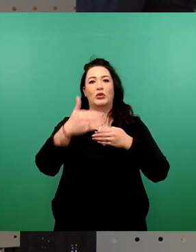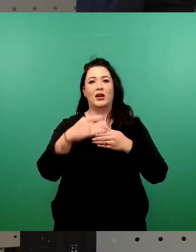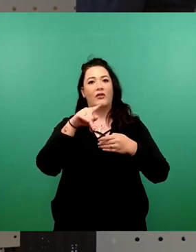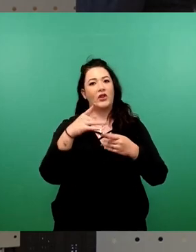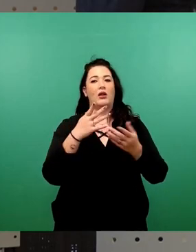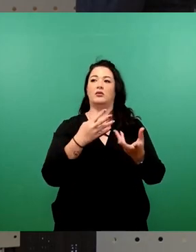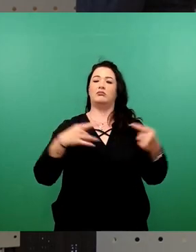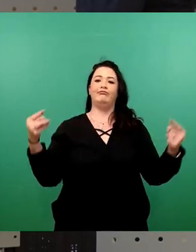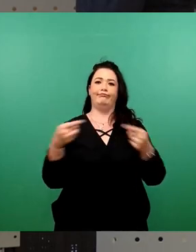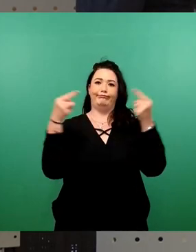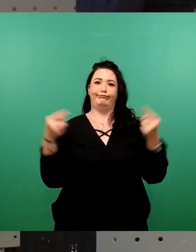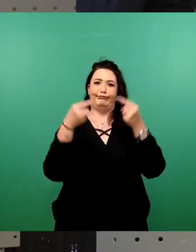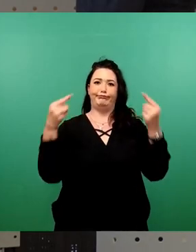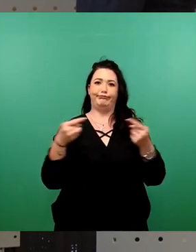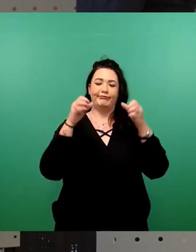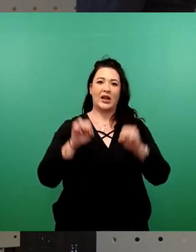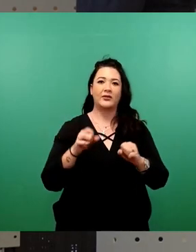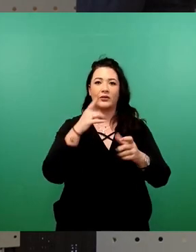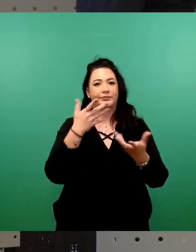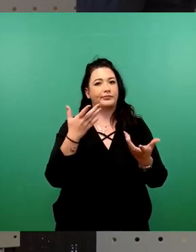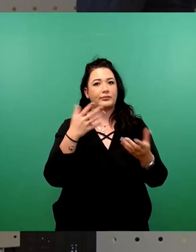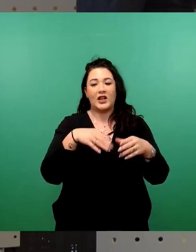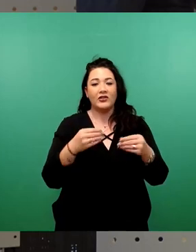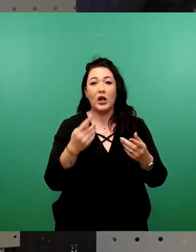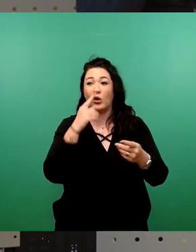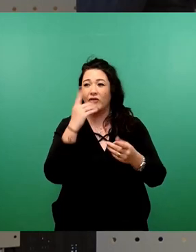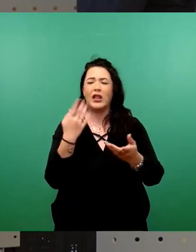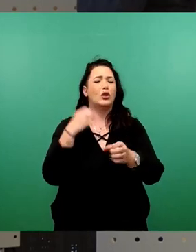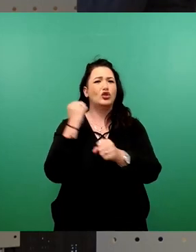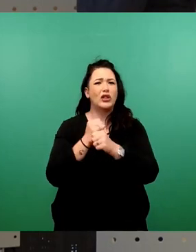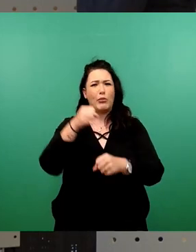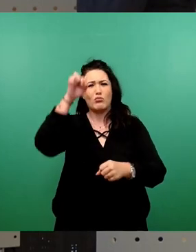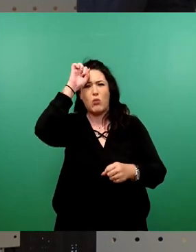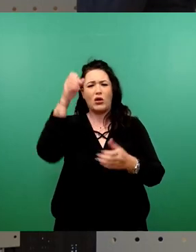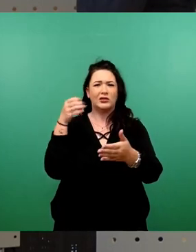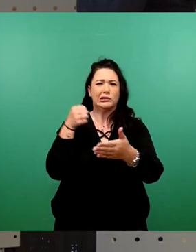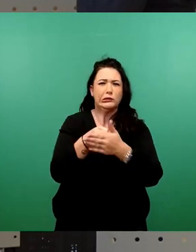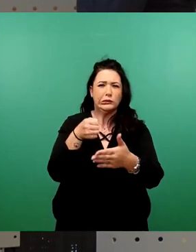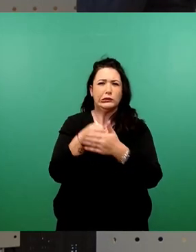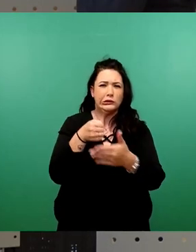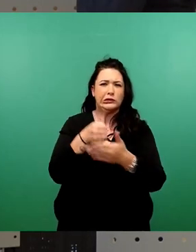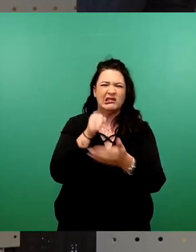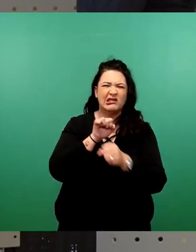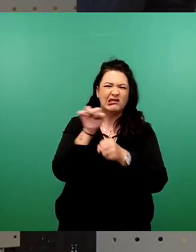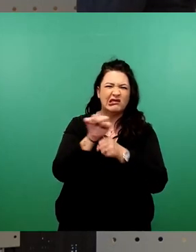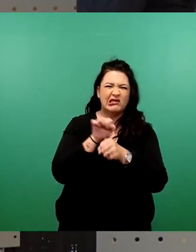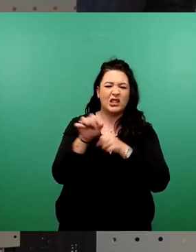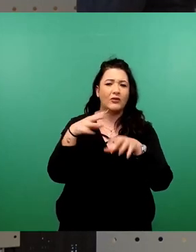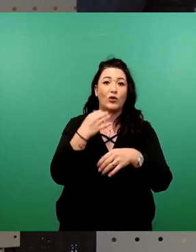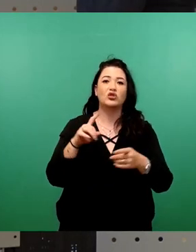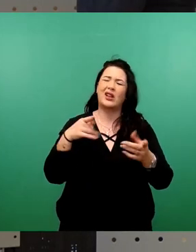sagt, naja, wenn das Kind eben unbedingt immer mit dem Kopf durch die Wand will, dann mache ich die Türe lieber auf. Das rächt sich, glaube ich, in